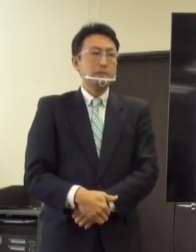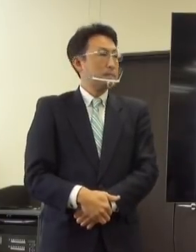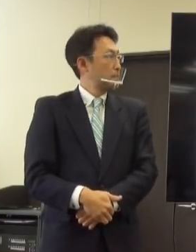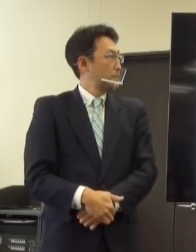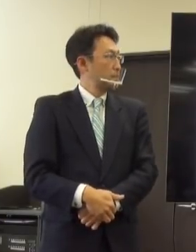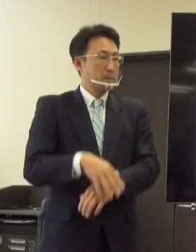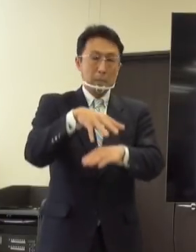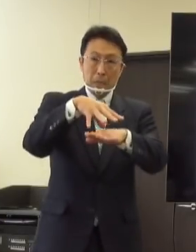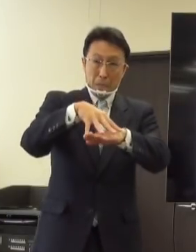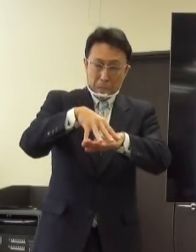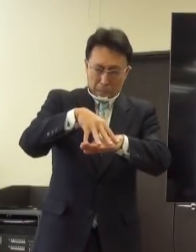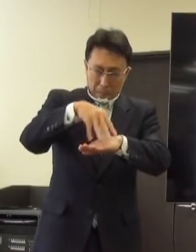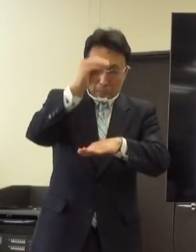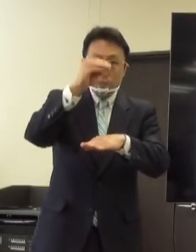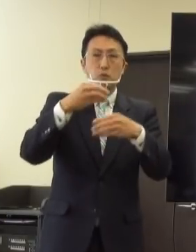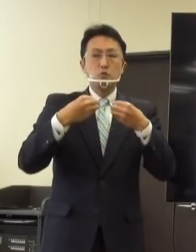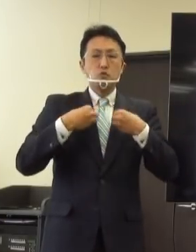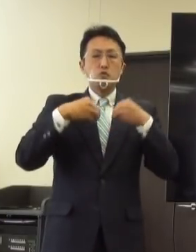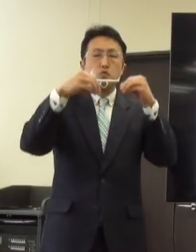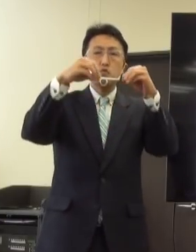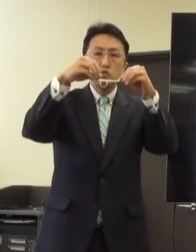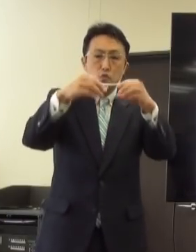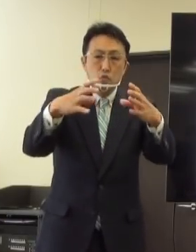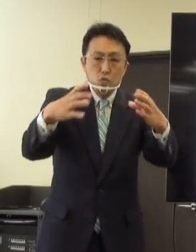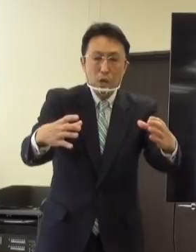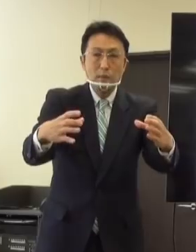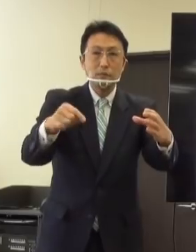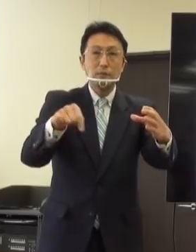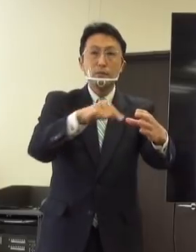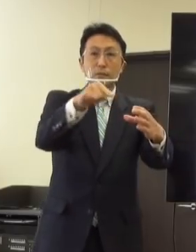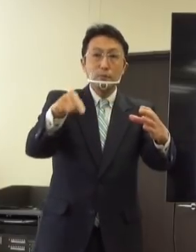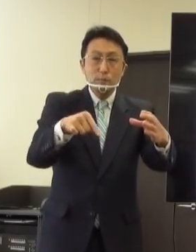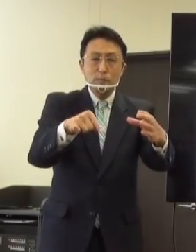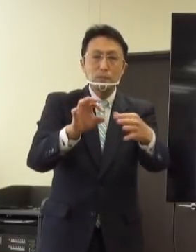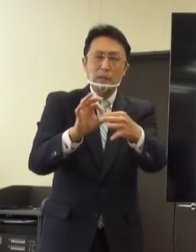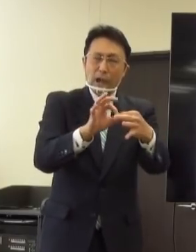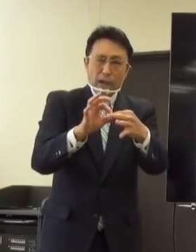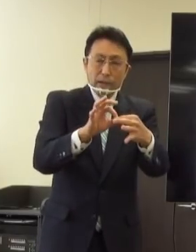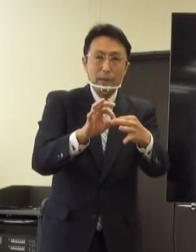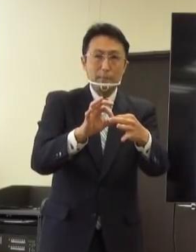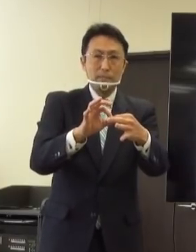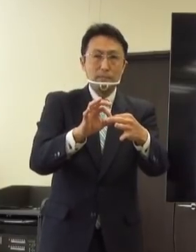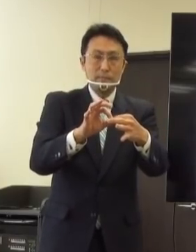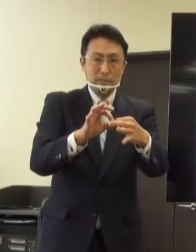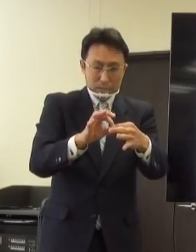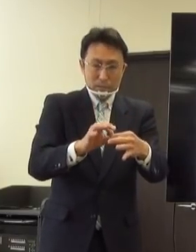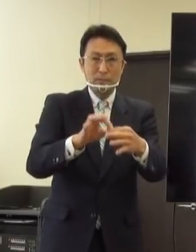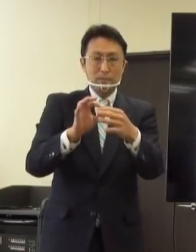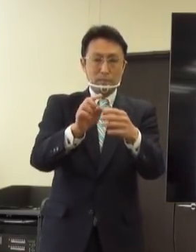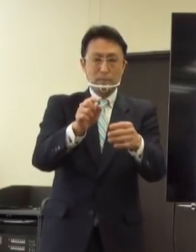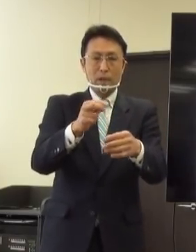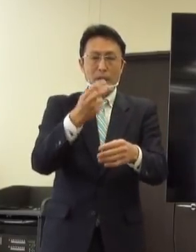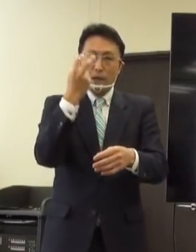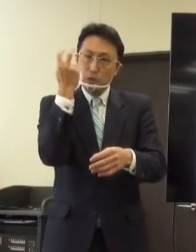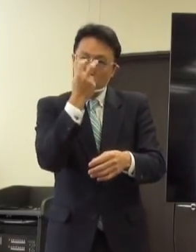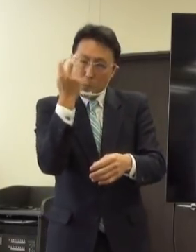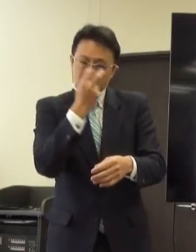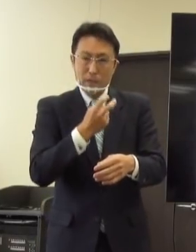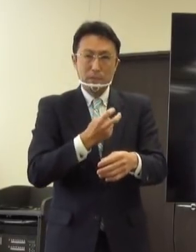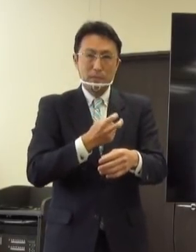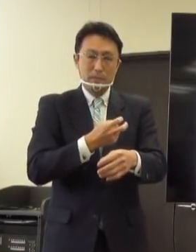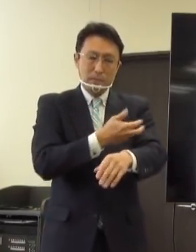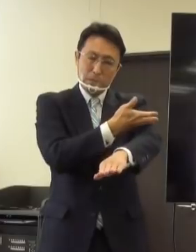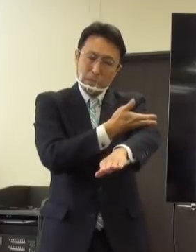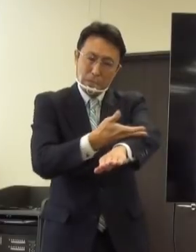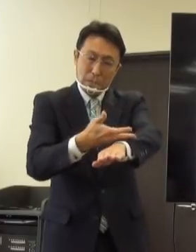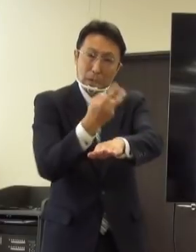このクラスターの関連の対応であります。関係者の検査調査あるいは入院患者への対